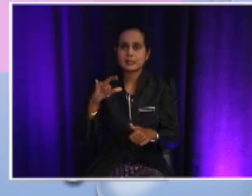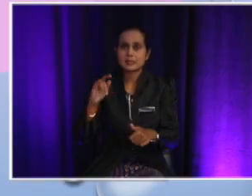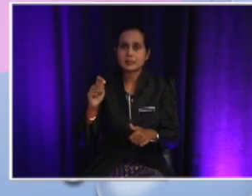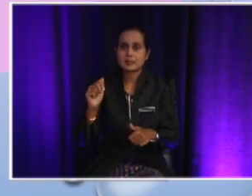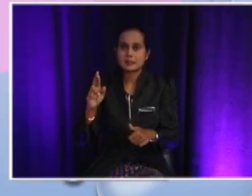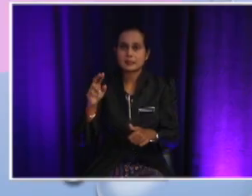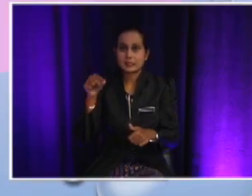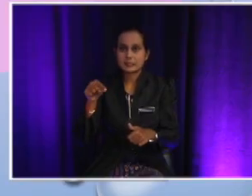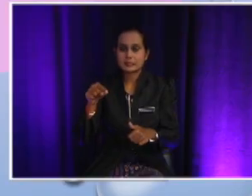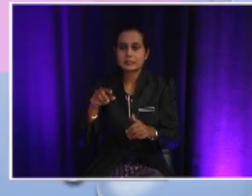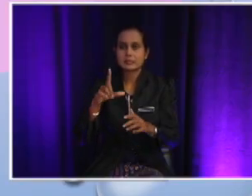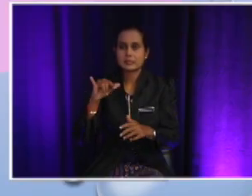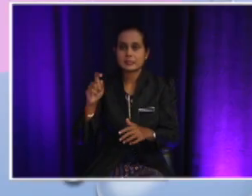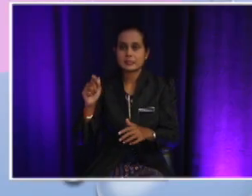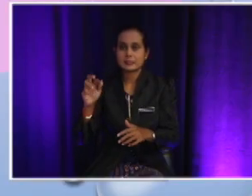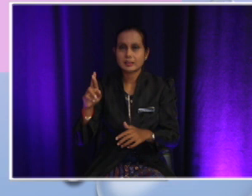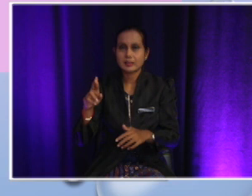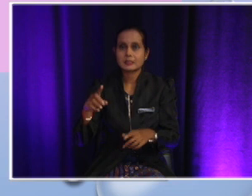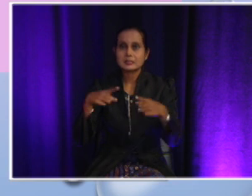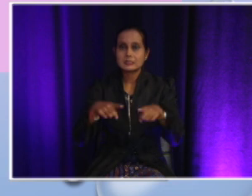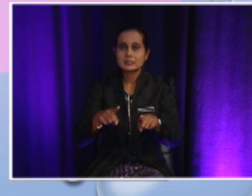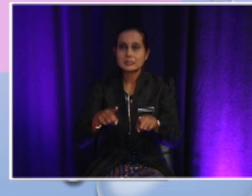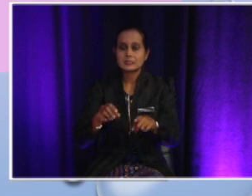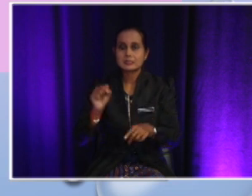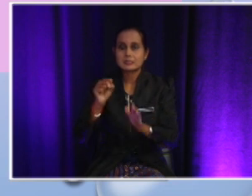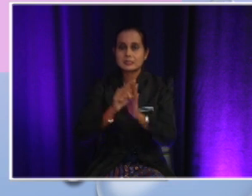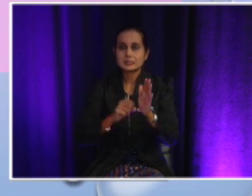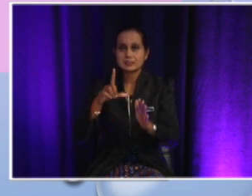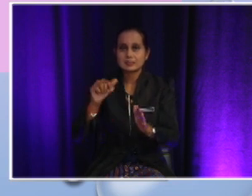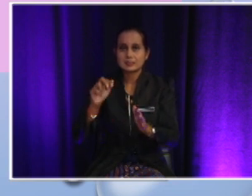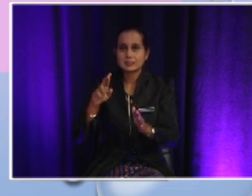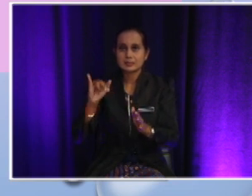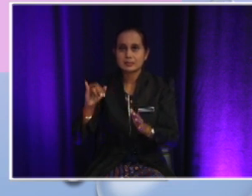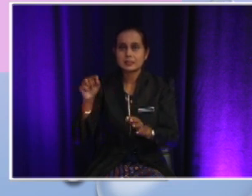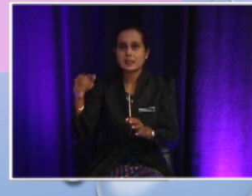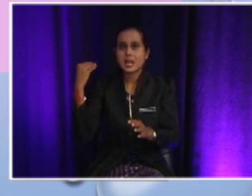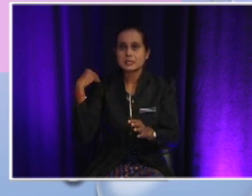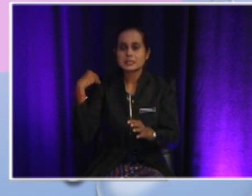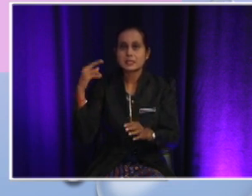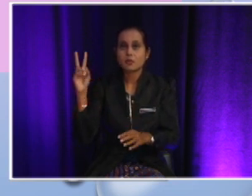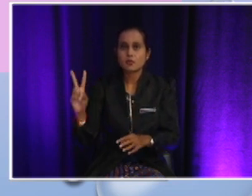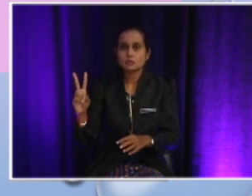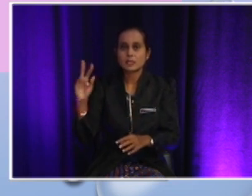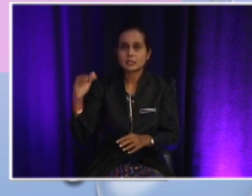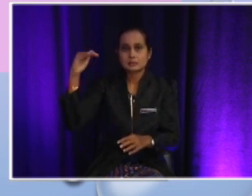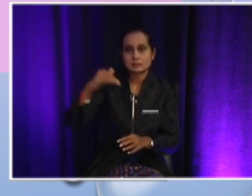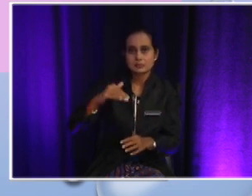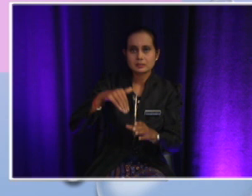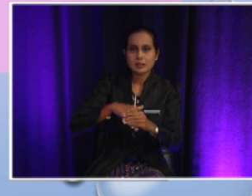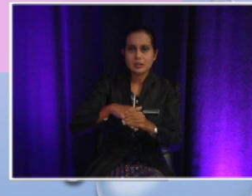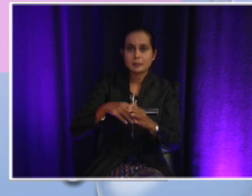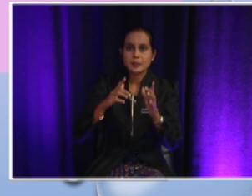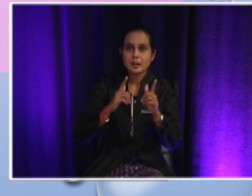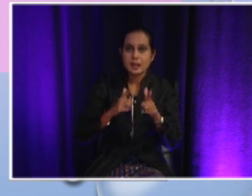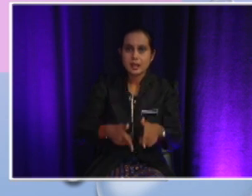lita siri selari yang mana ada diod. Bila ada diod ni maksudnya ada voltan yang susut dalam laluan tersebut. Dan